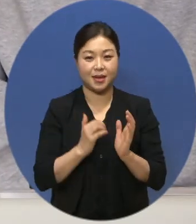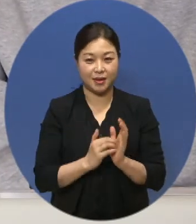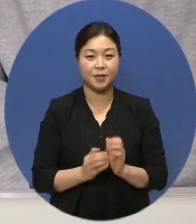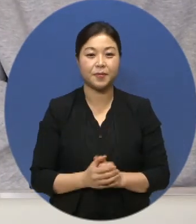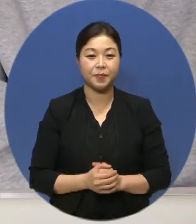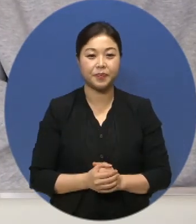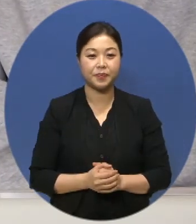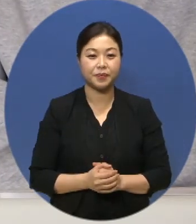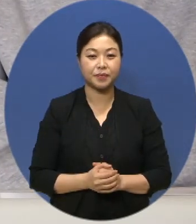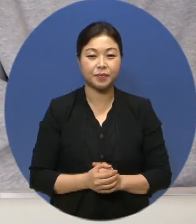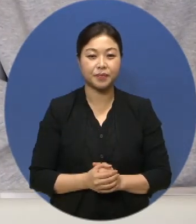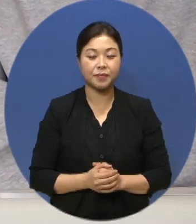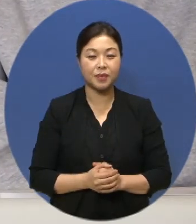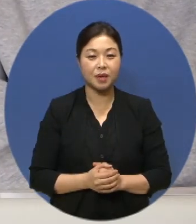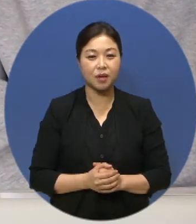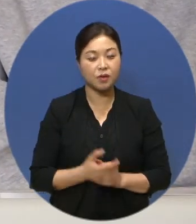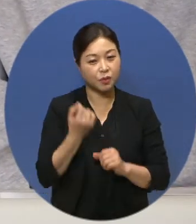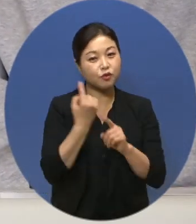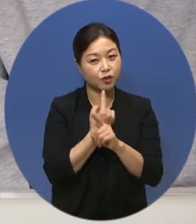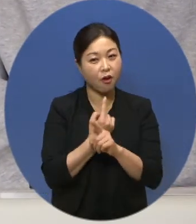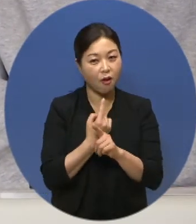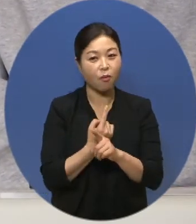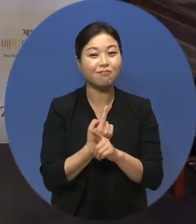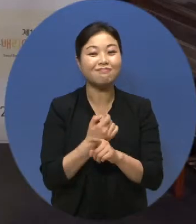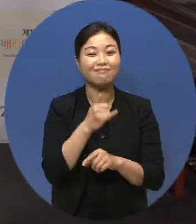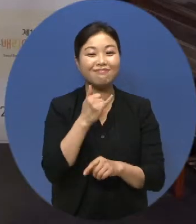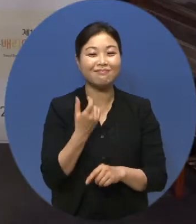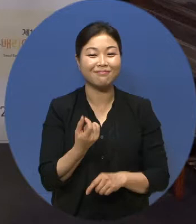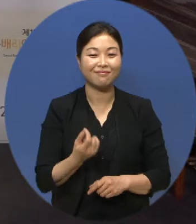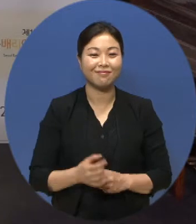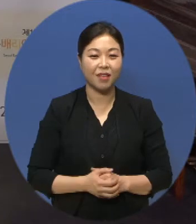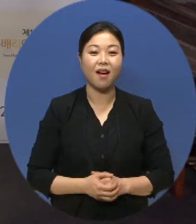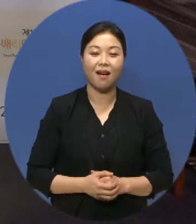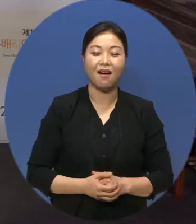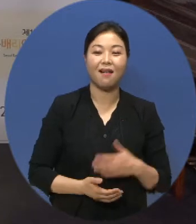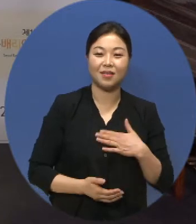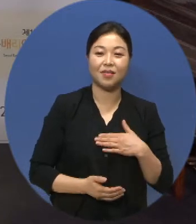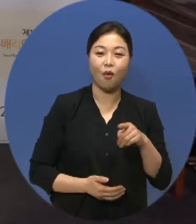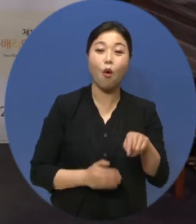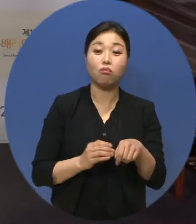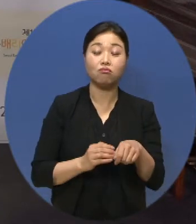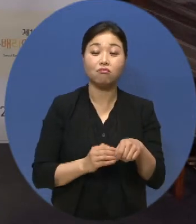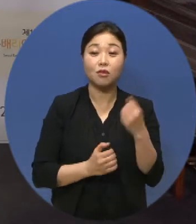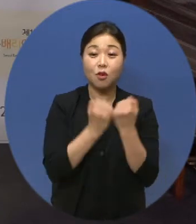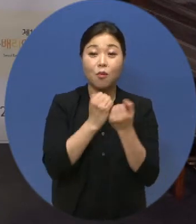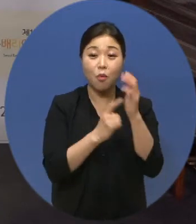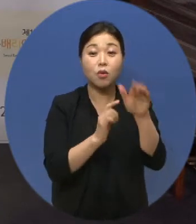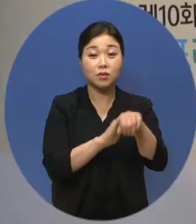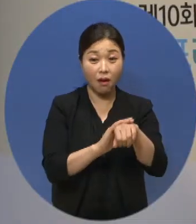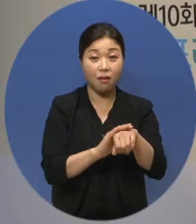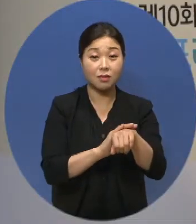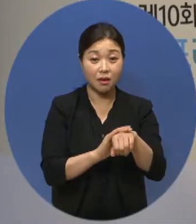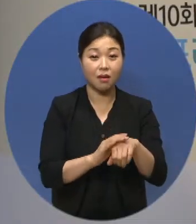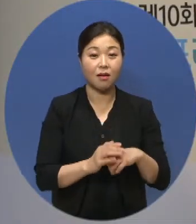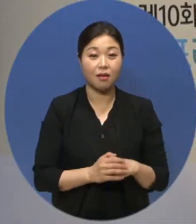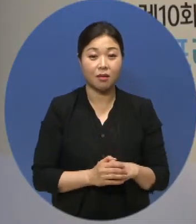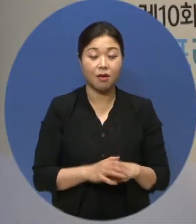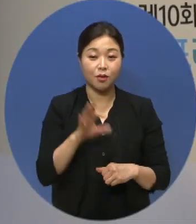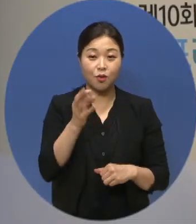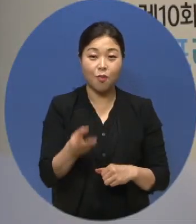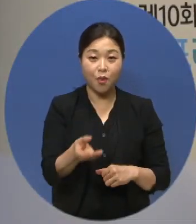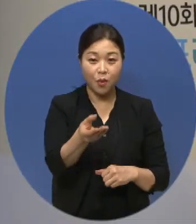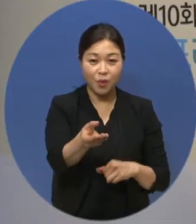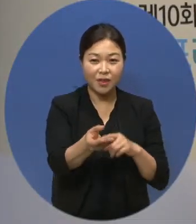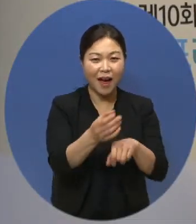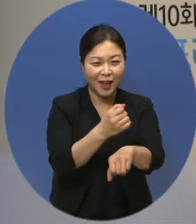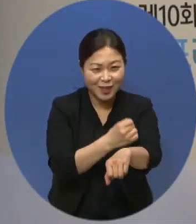지점에서 조금 몇 차례 수정이 좀 있었던 것 같습니다. 네, 알겠습니다. 상당히 좀 잘 표현이 됐다라는 생각이 좀 들긴 해요. 그 돈 봉투를 쥐어주면서